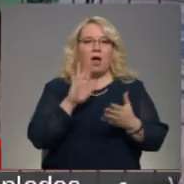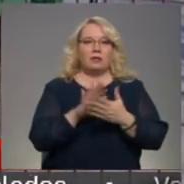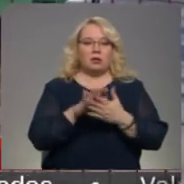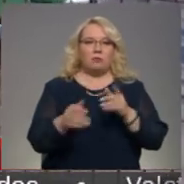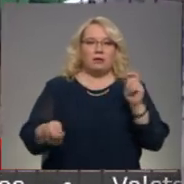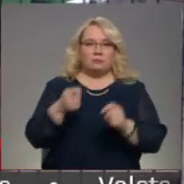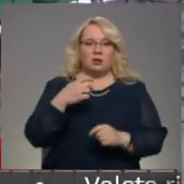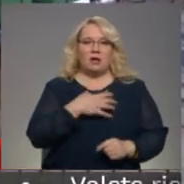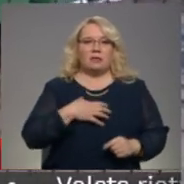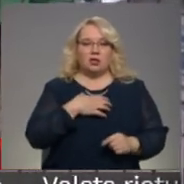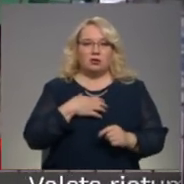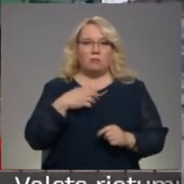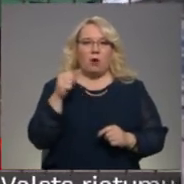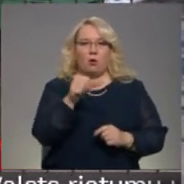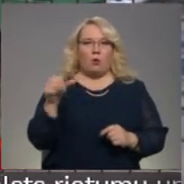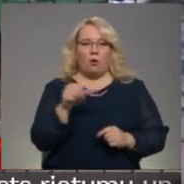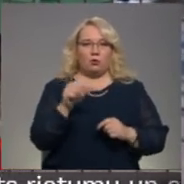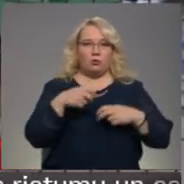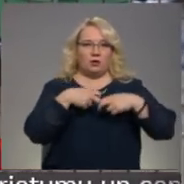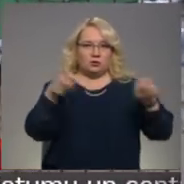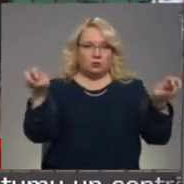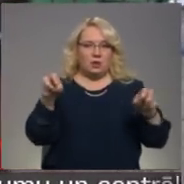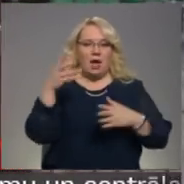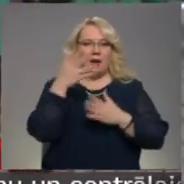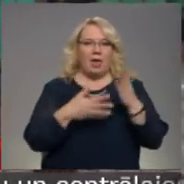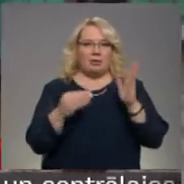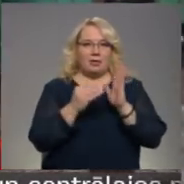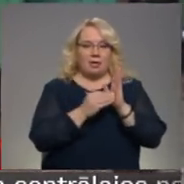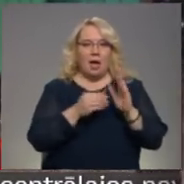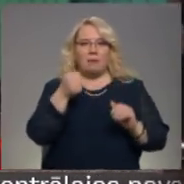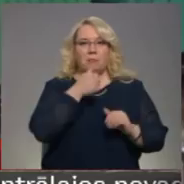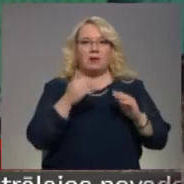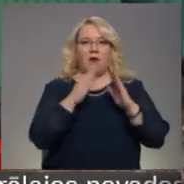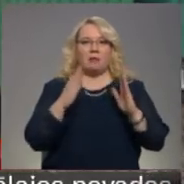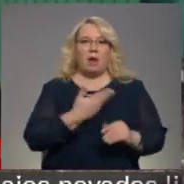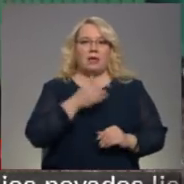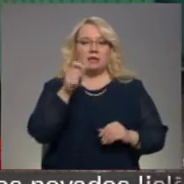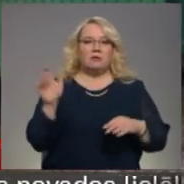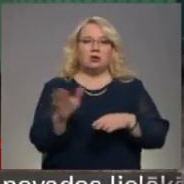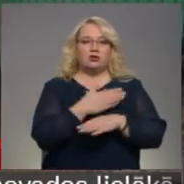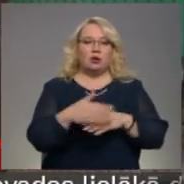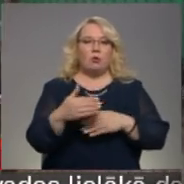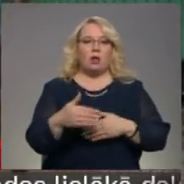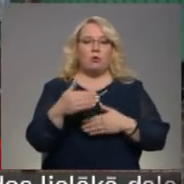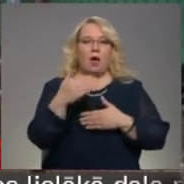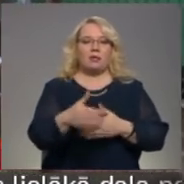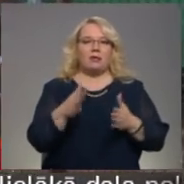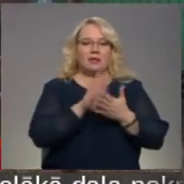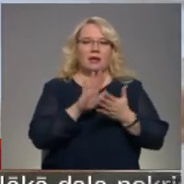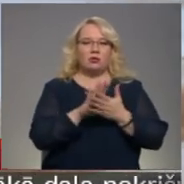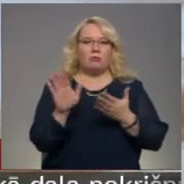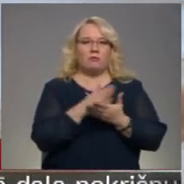izmešanai nepieciešamais kods tikšot izsūtīts līdz ar rēķinu, bet privātmāju iedzīvotāji šķirotu atkritumu izmešanai varēs